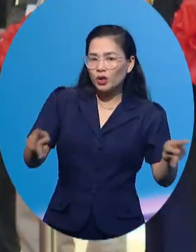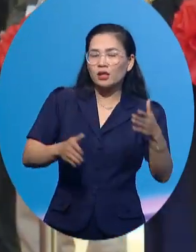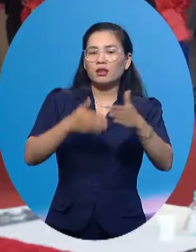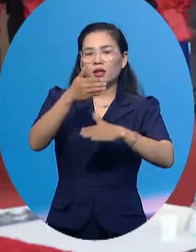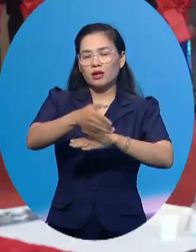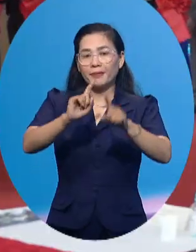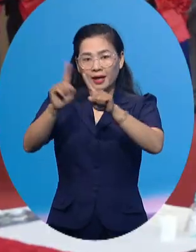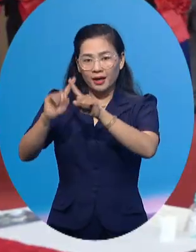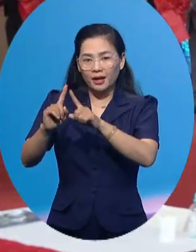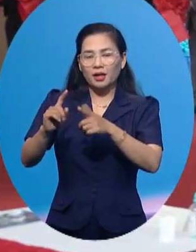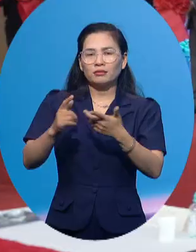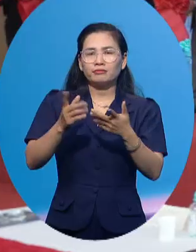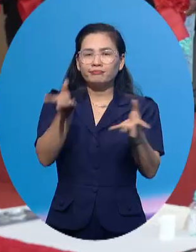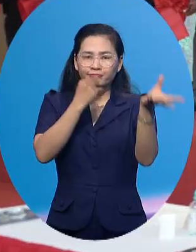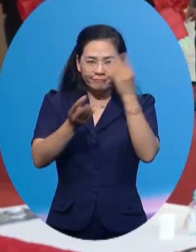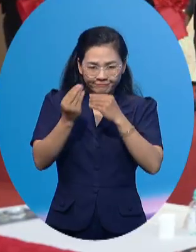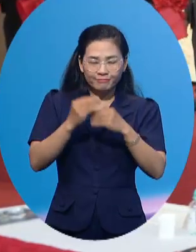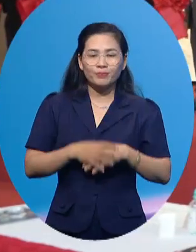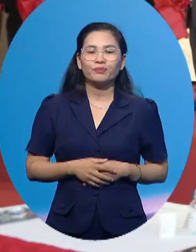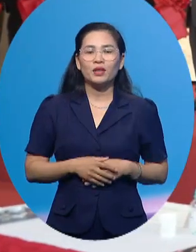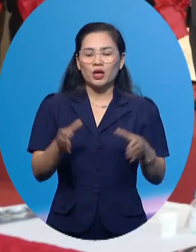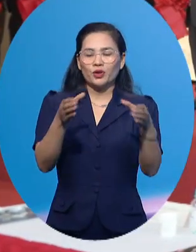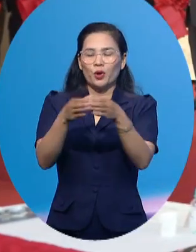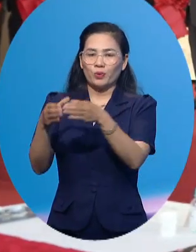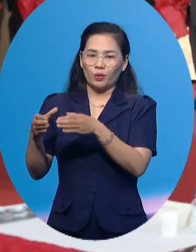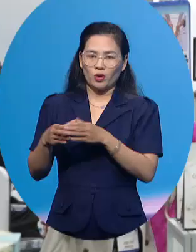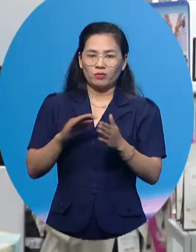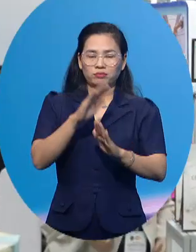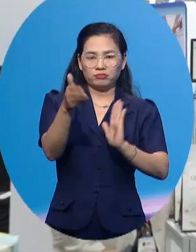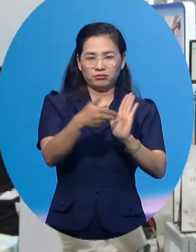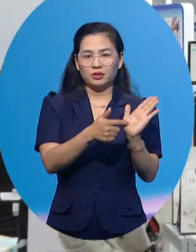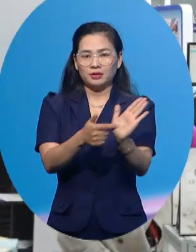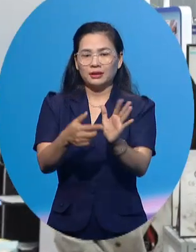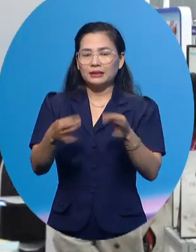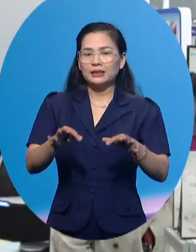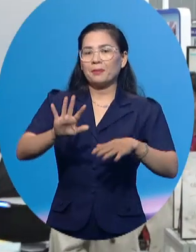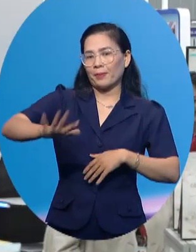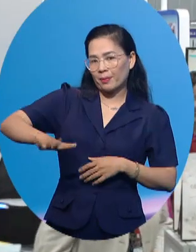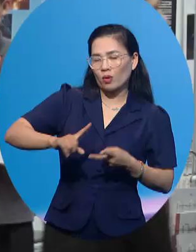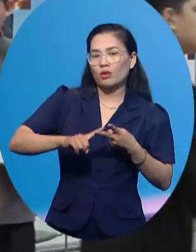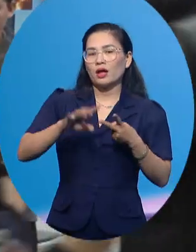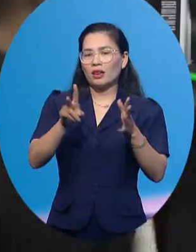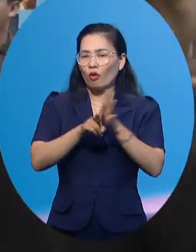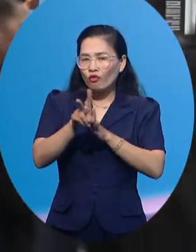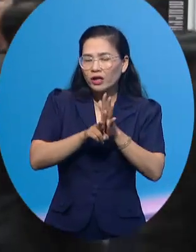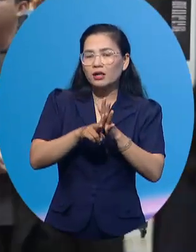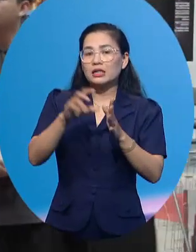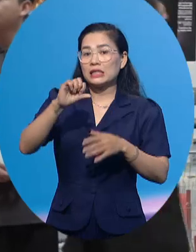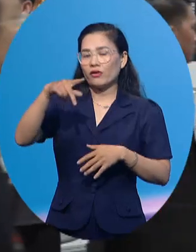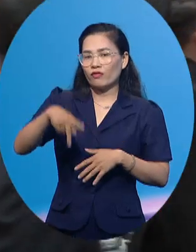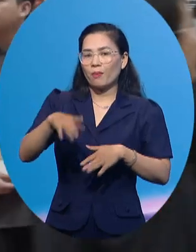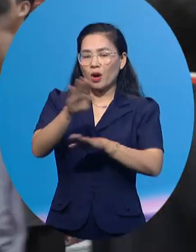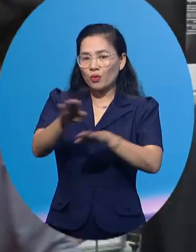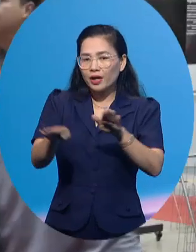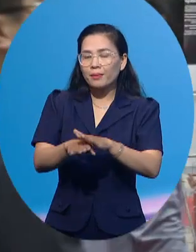ứng dụng với những thành tựu kỹ thuật cao trên thế giới. Các nhóm ngành hàng được trưng bày tại triển lãm gồm máy móc, thiết bị, sản phẩm công nghiệp, dụng cụ